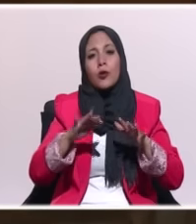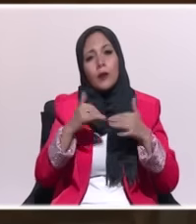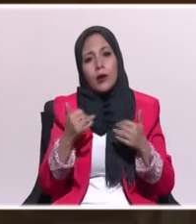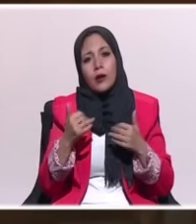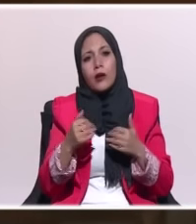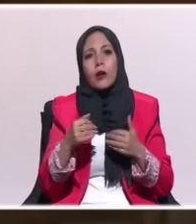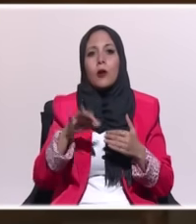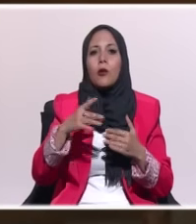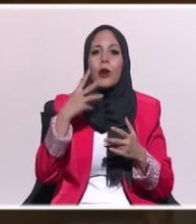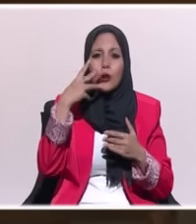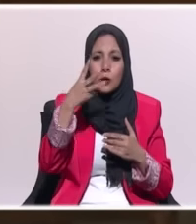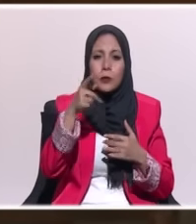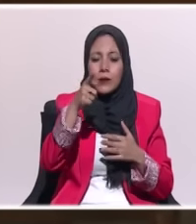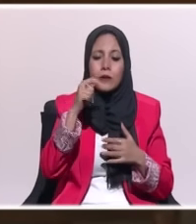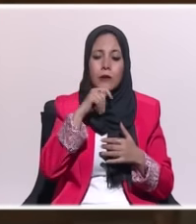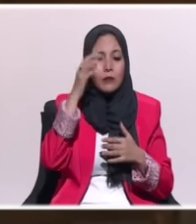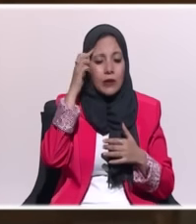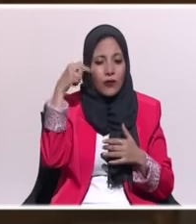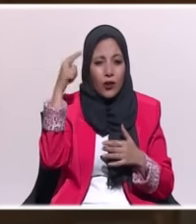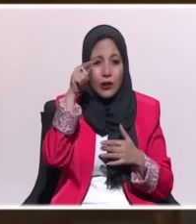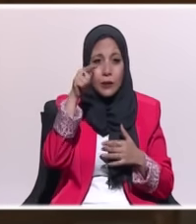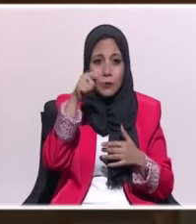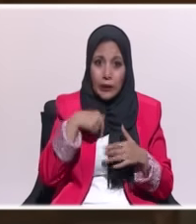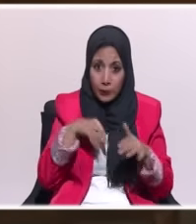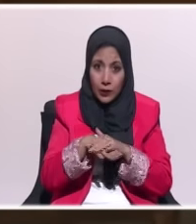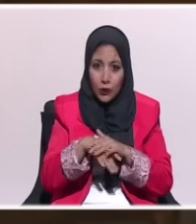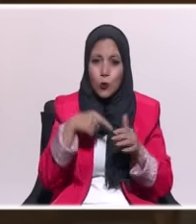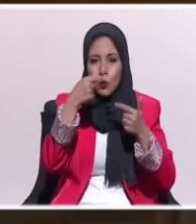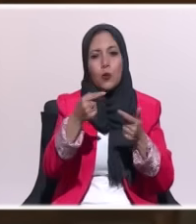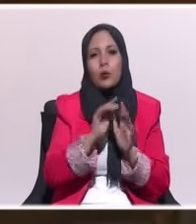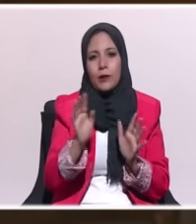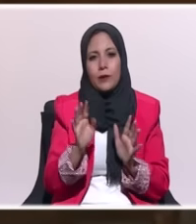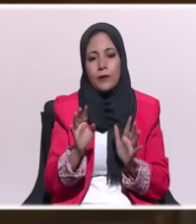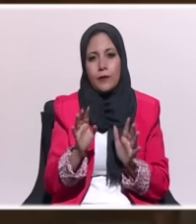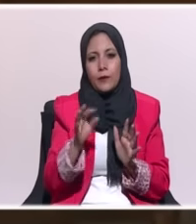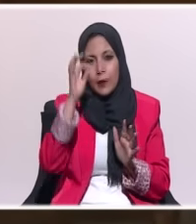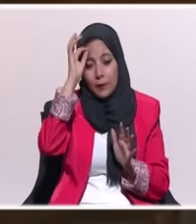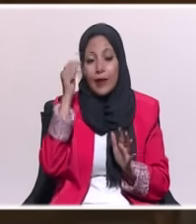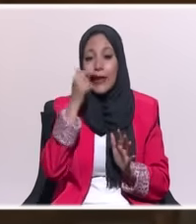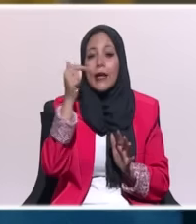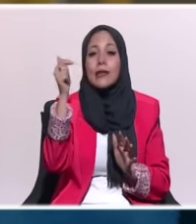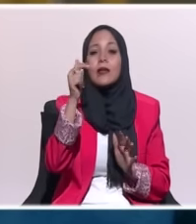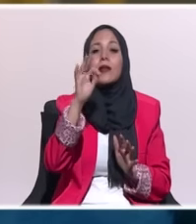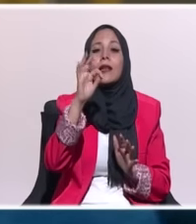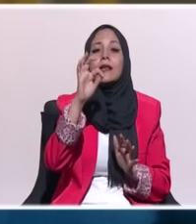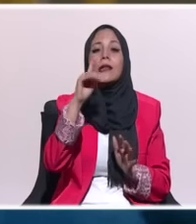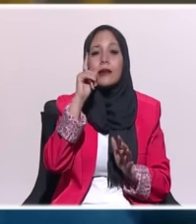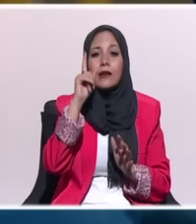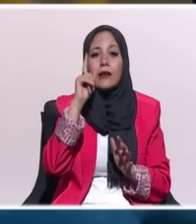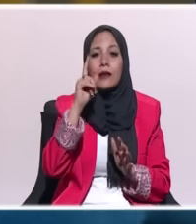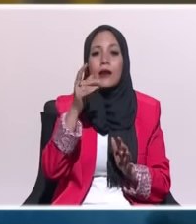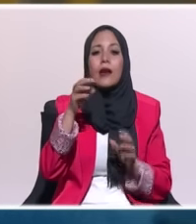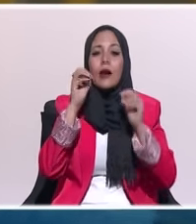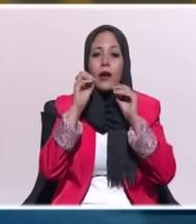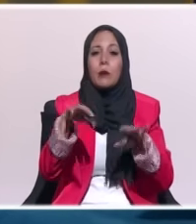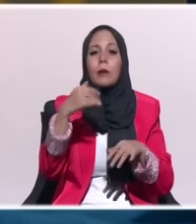فيهم ويفتكر انه في يوم من الايام من 36 سنة رمى ضناه في